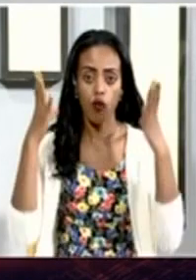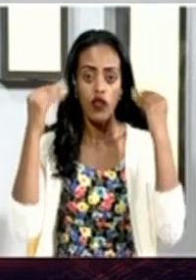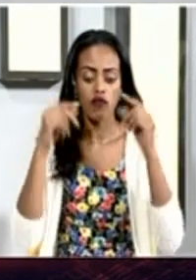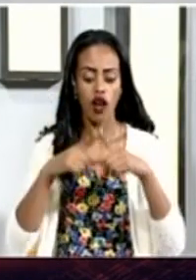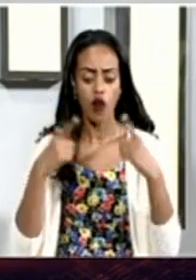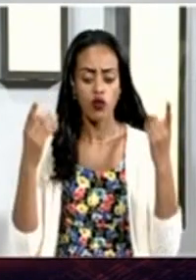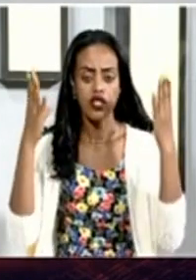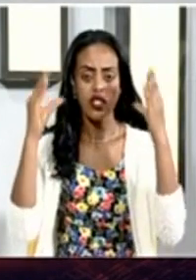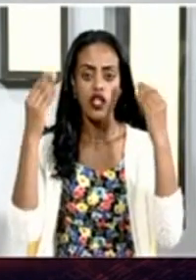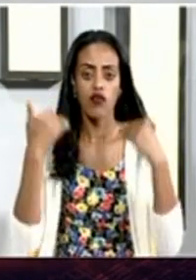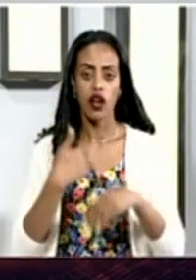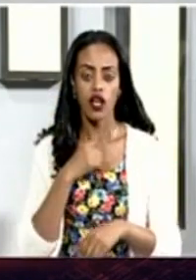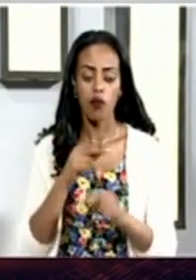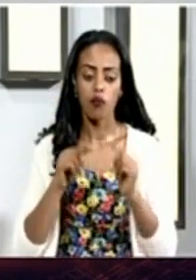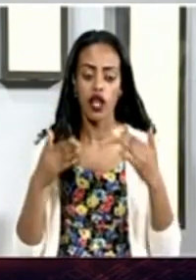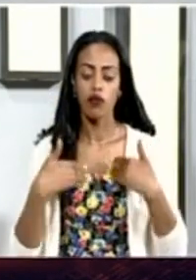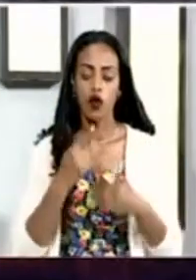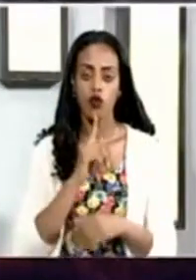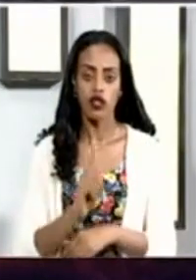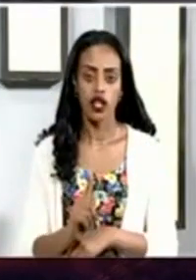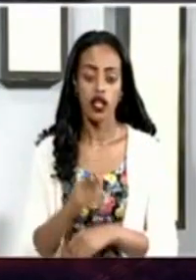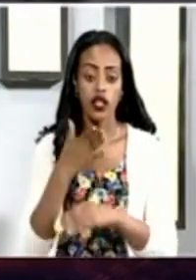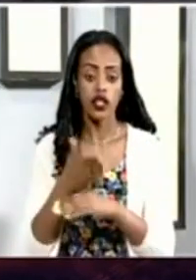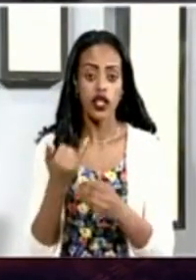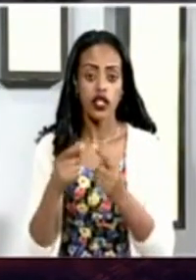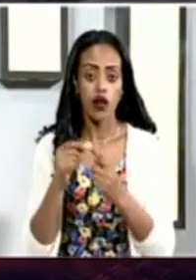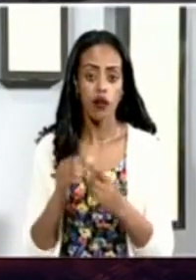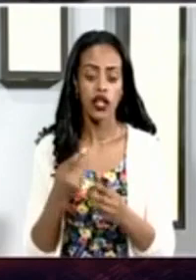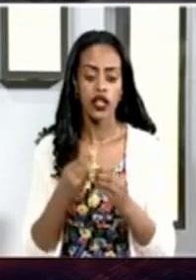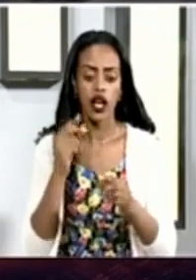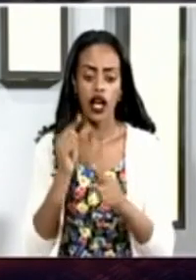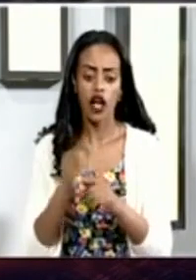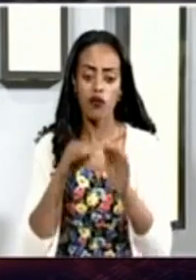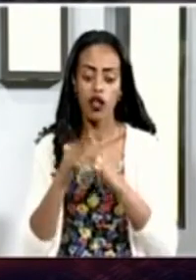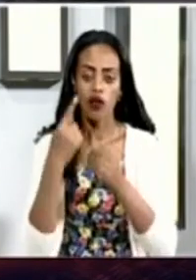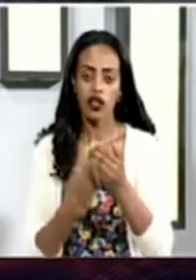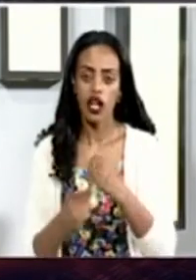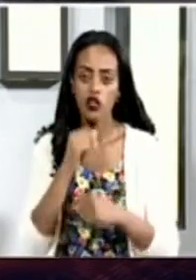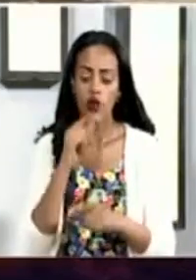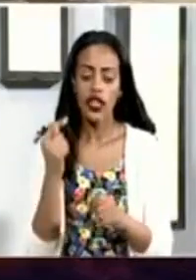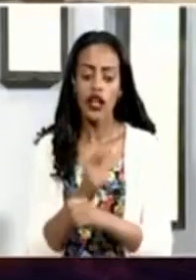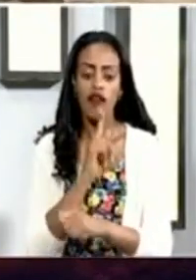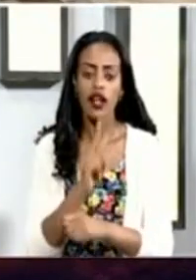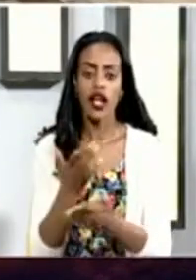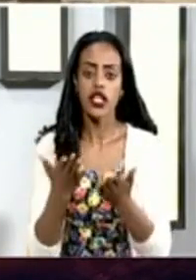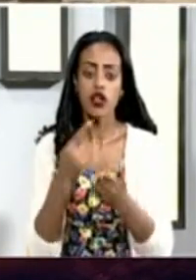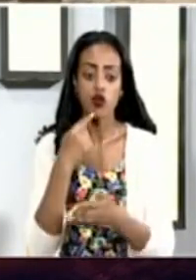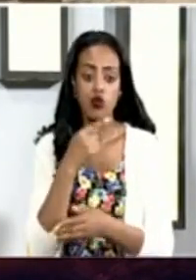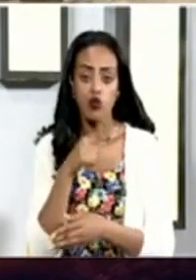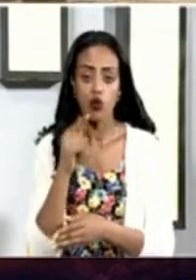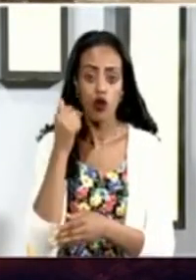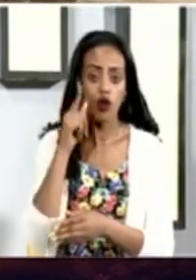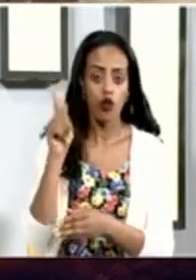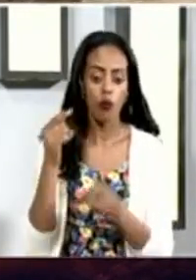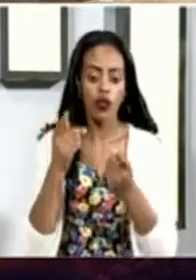تصفى للنا لذي بتعامي حقوس تعامي رستنيا دحر حزي كاب مرحتنا كالم اتاوت رح زي كونس تقبارينا عند اللزولو اتو منبرتي